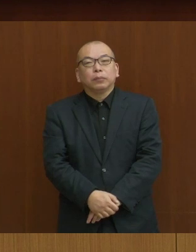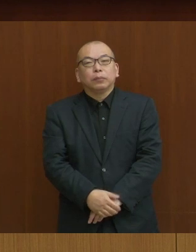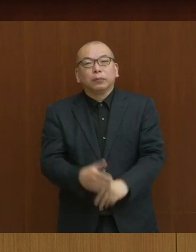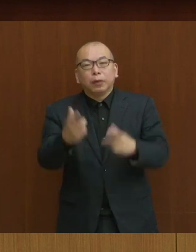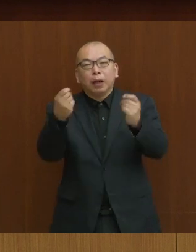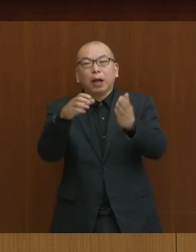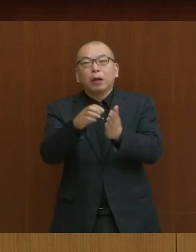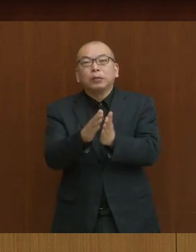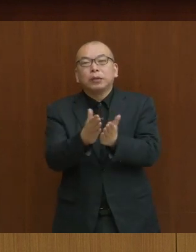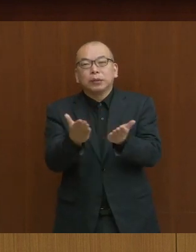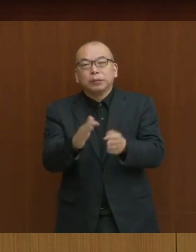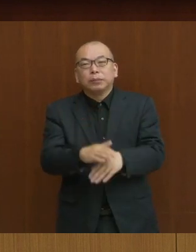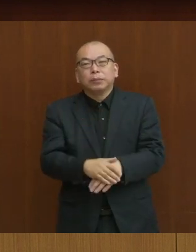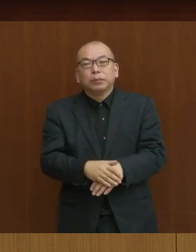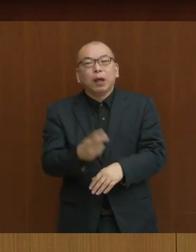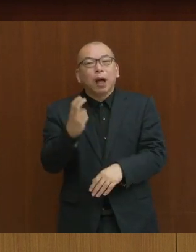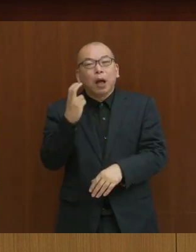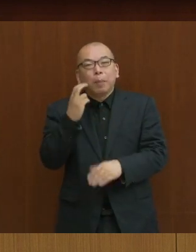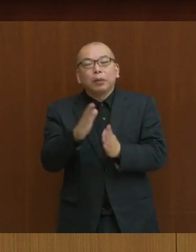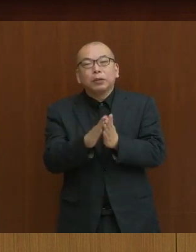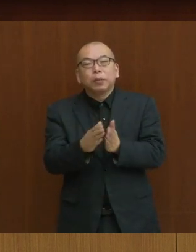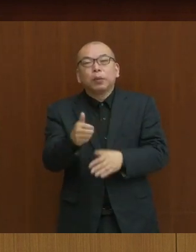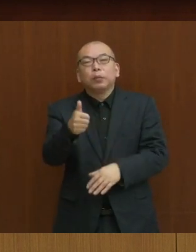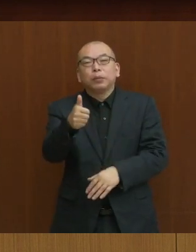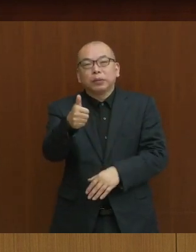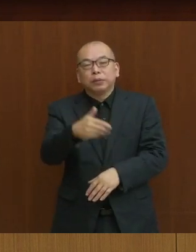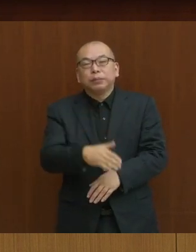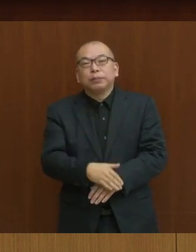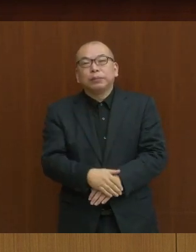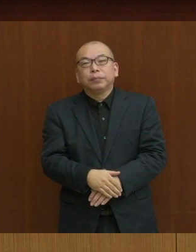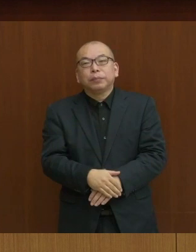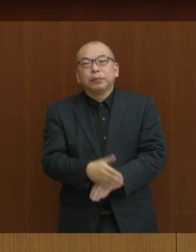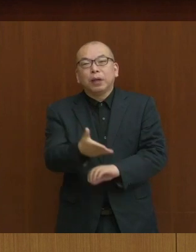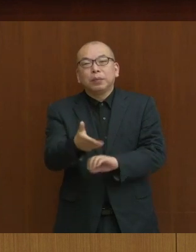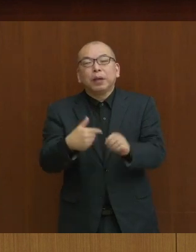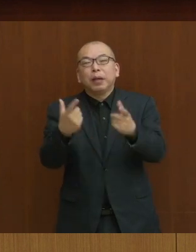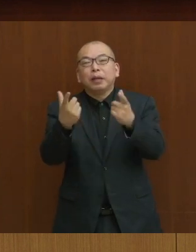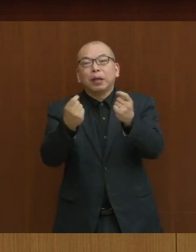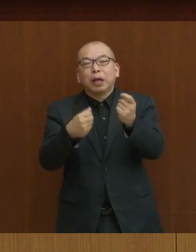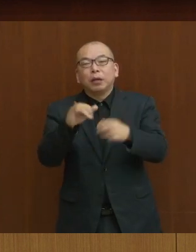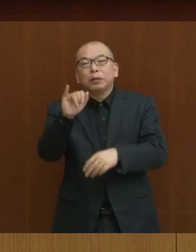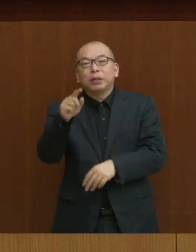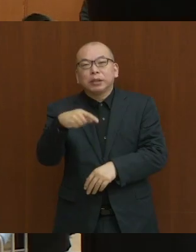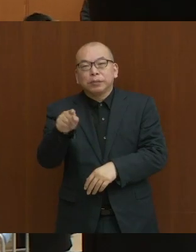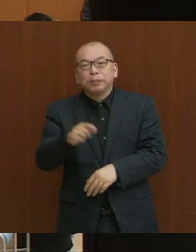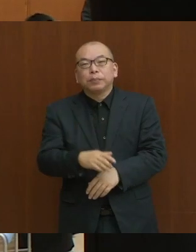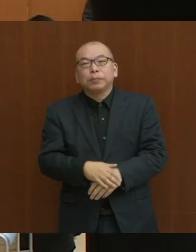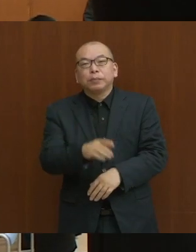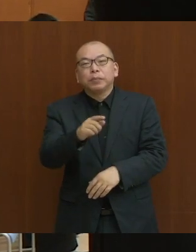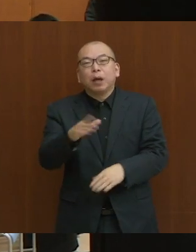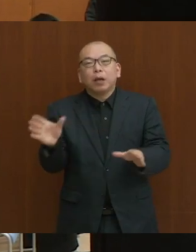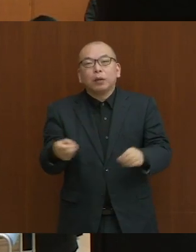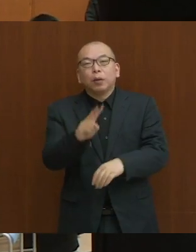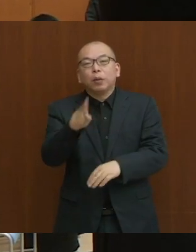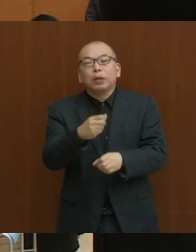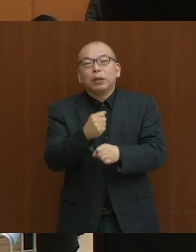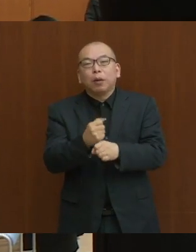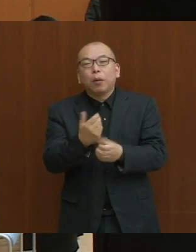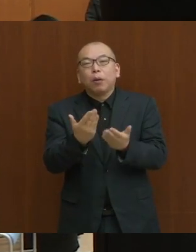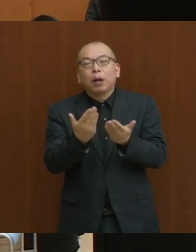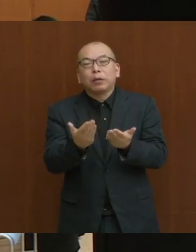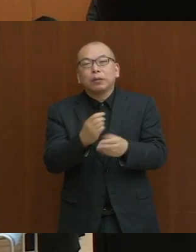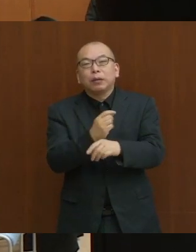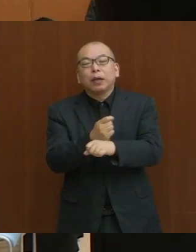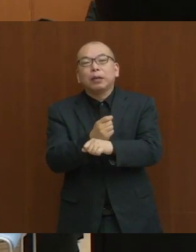学域、松本裕樹。島根大学大学院総合理工学研究